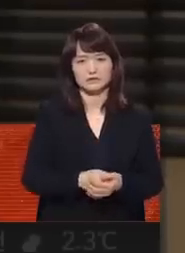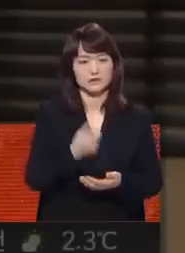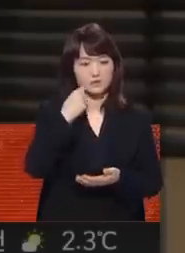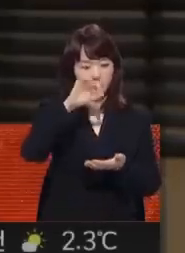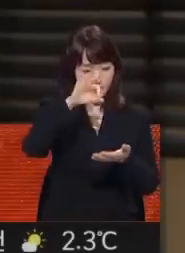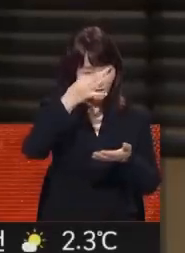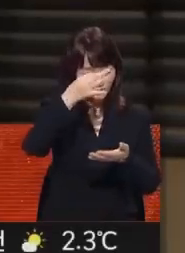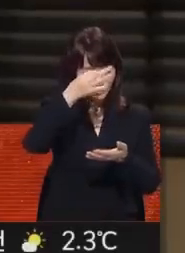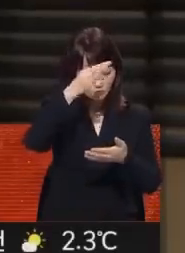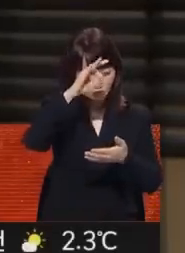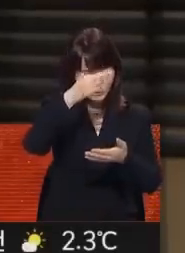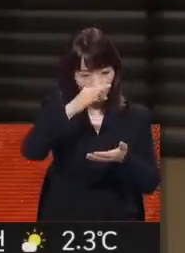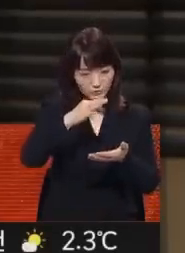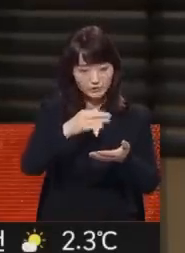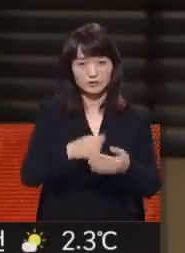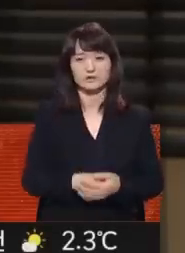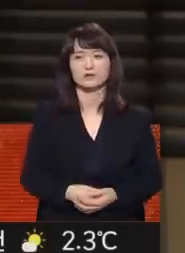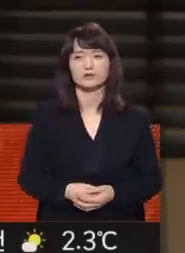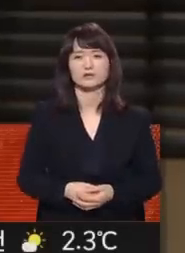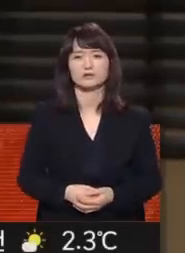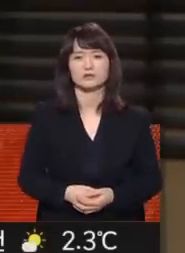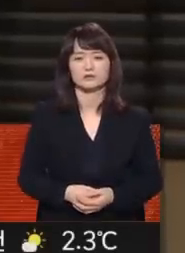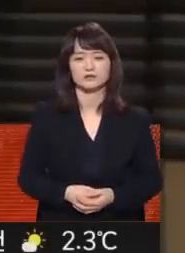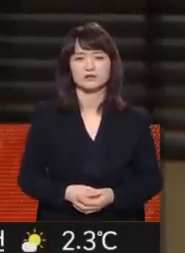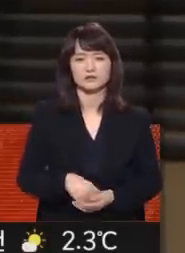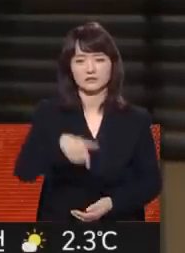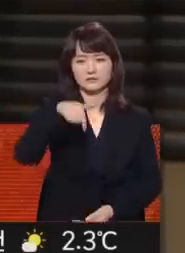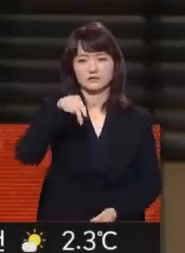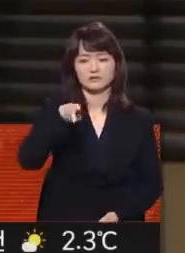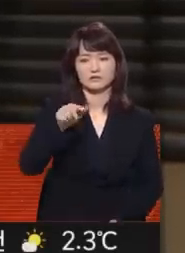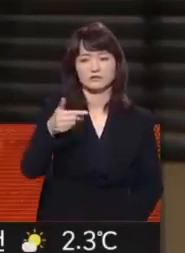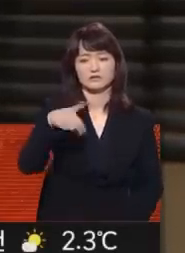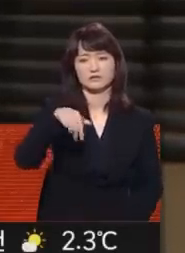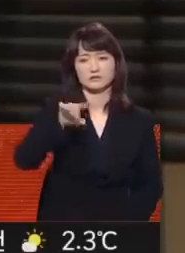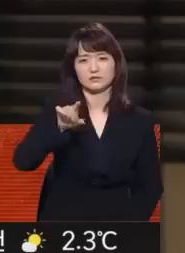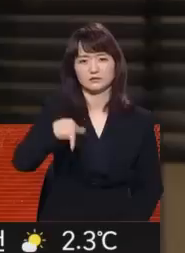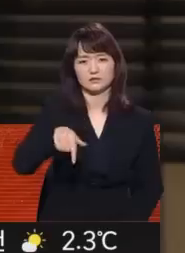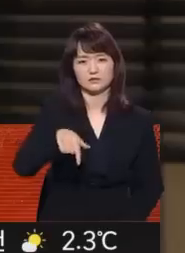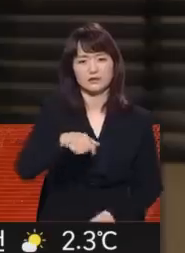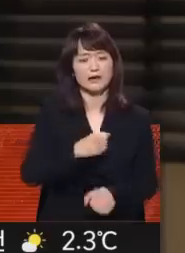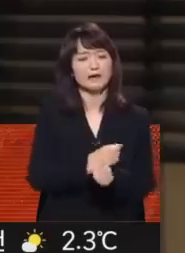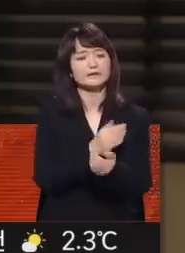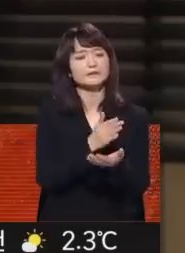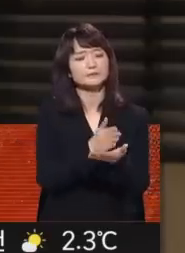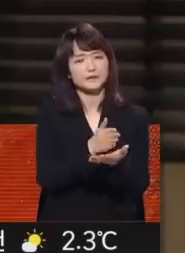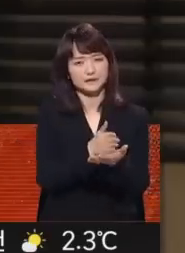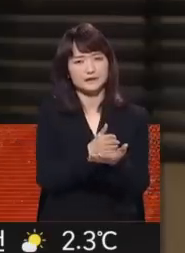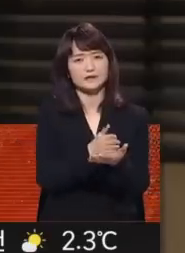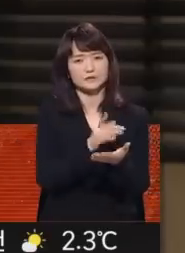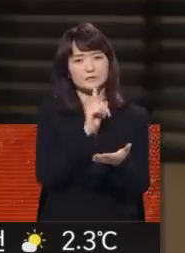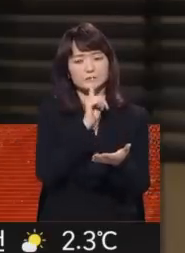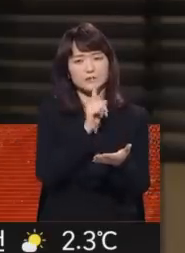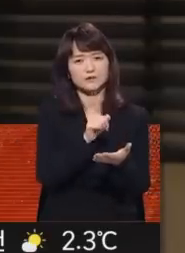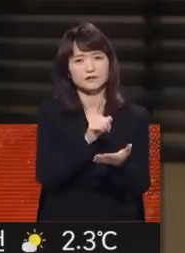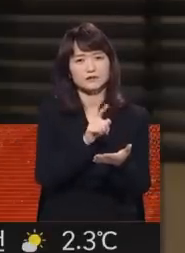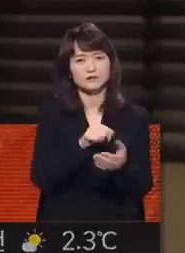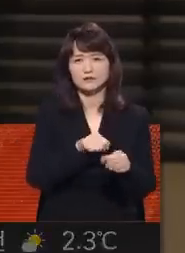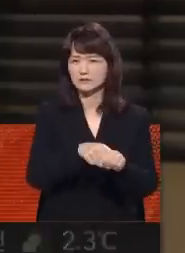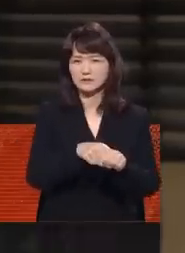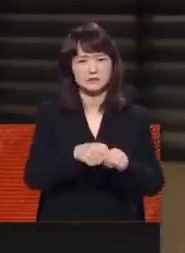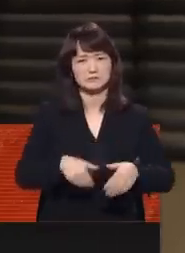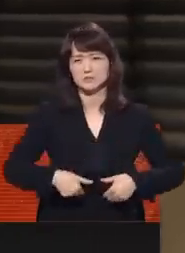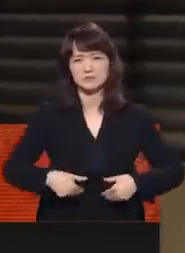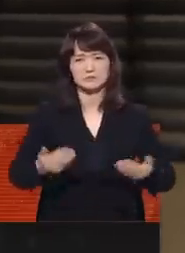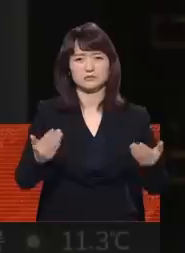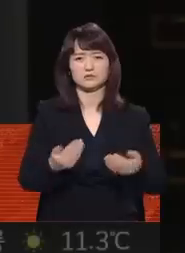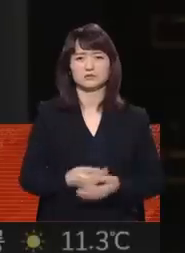주의를 한 개 시키는 거거든요 그렇게 징계를 이렇게 할 것 같으면 차라리 하지 않는게 맞지 않나 이렇게 생각이 드네요 자